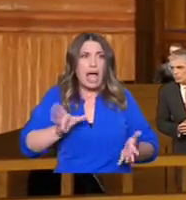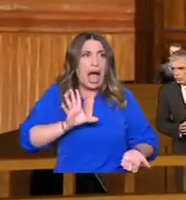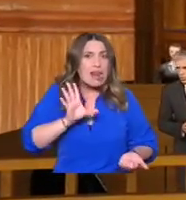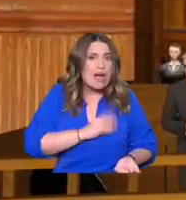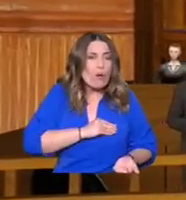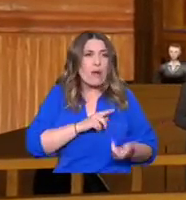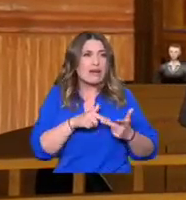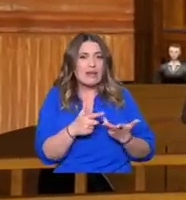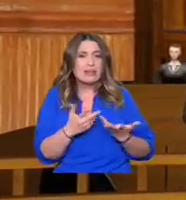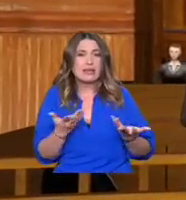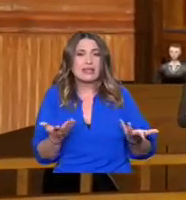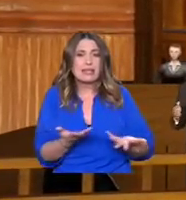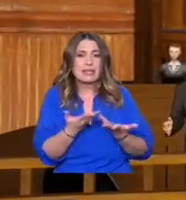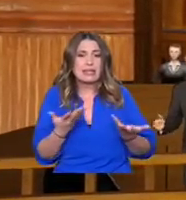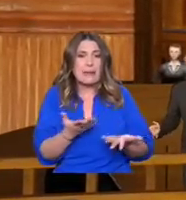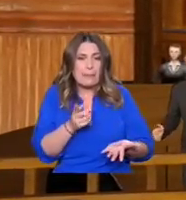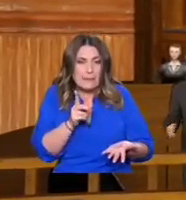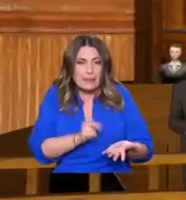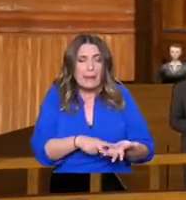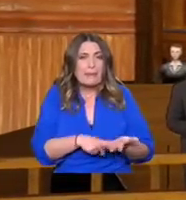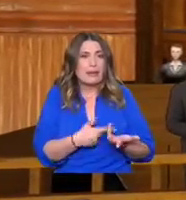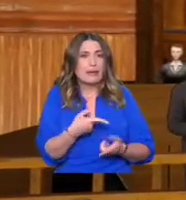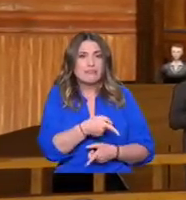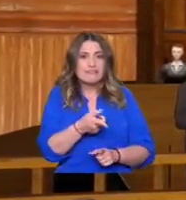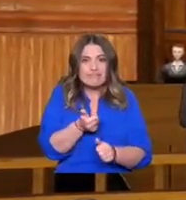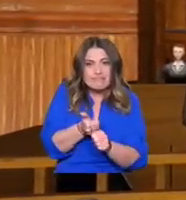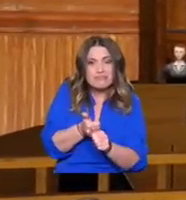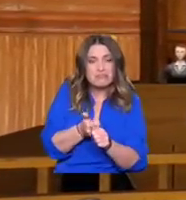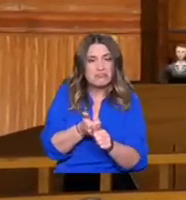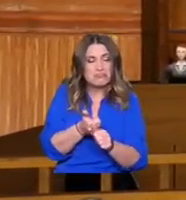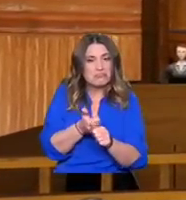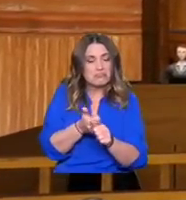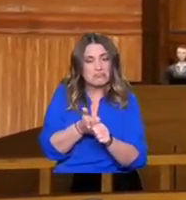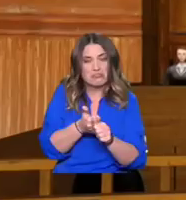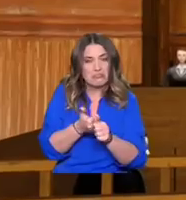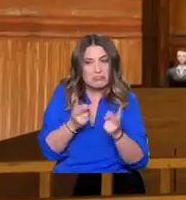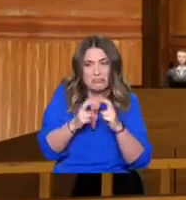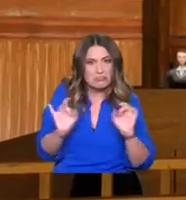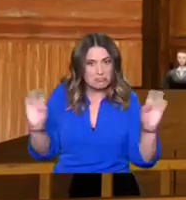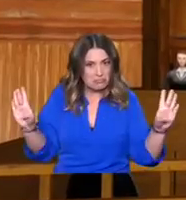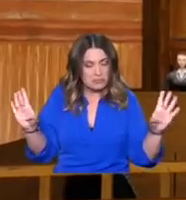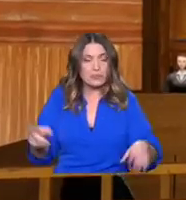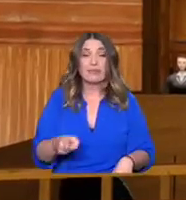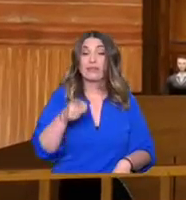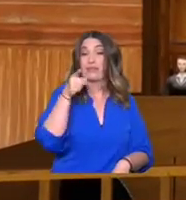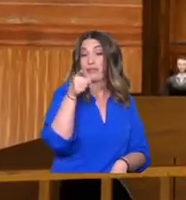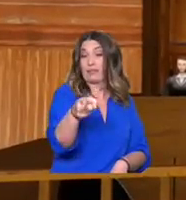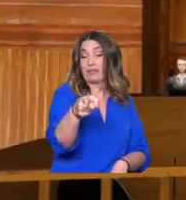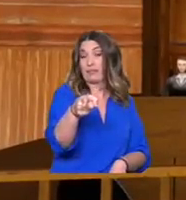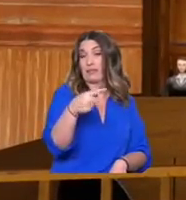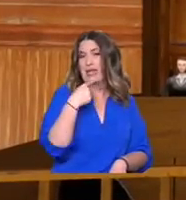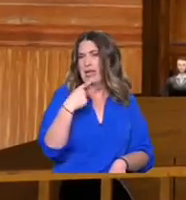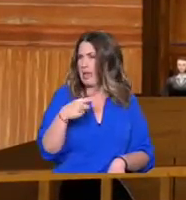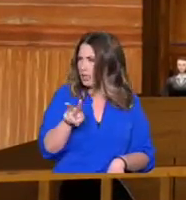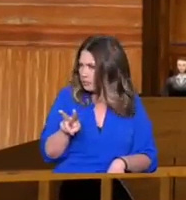ένα πρόσωπο που θα ήλεγχε την καρδιά της Τζορτζίνας. Απαντάει η κυρία Καρατζά σε αυτό. Δεν είμαι τόσο σίγουρη για